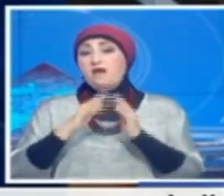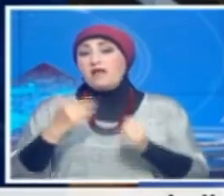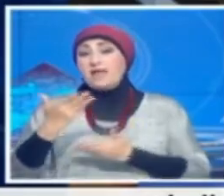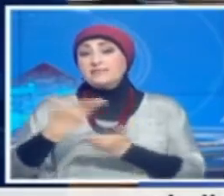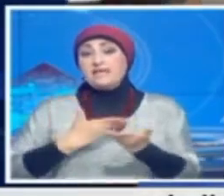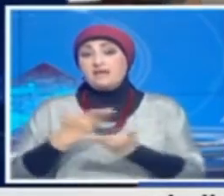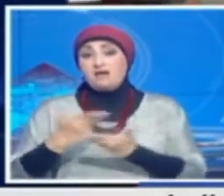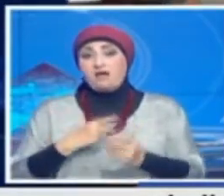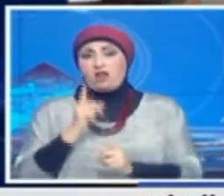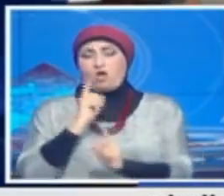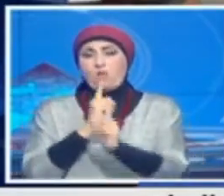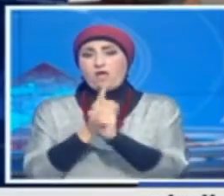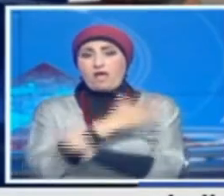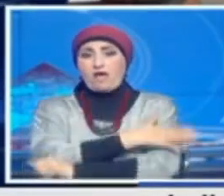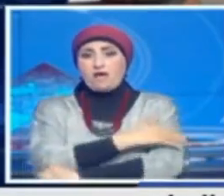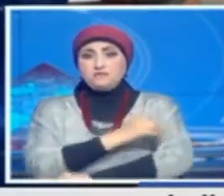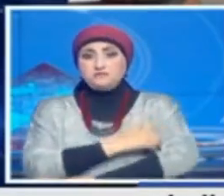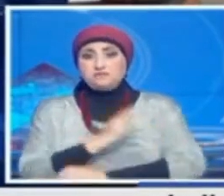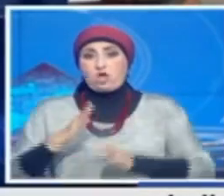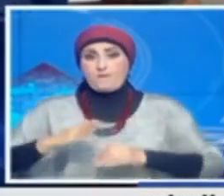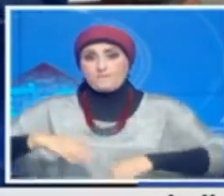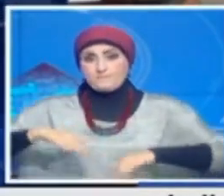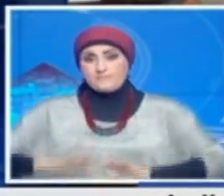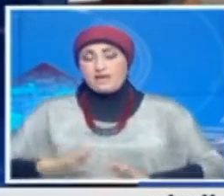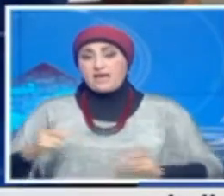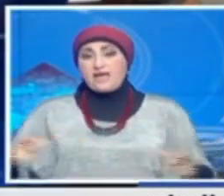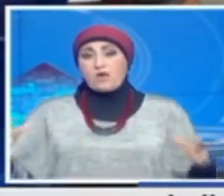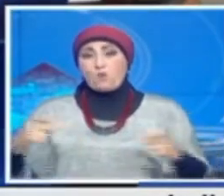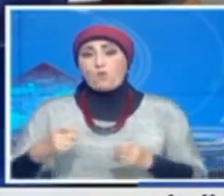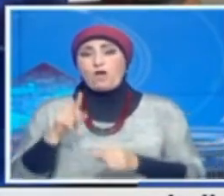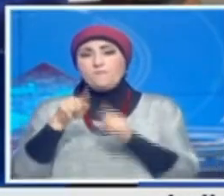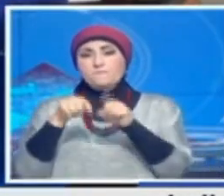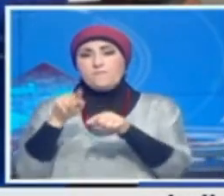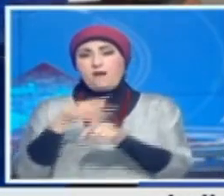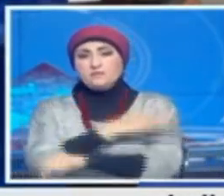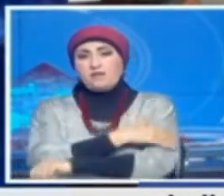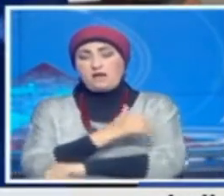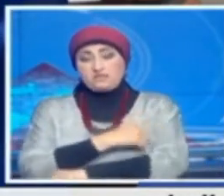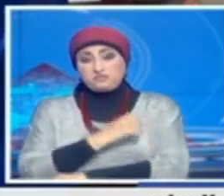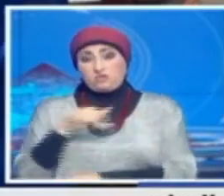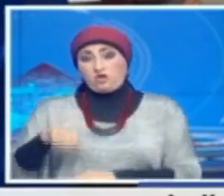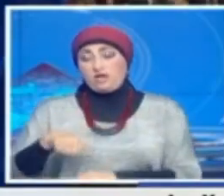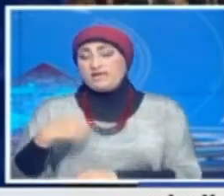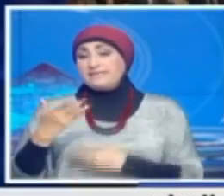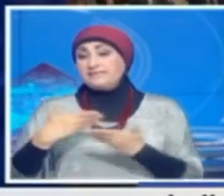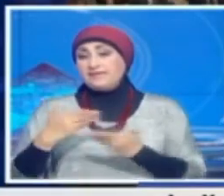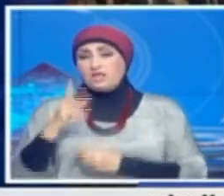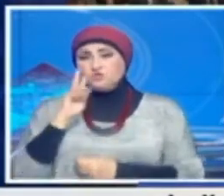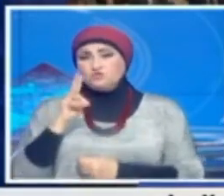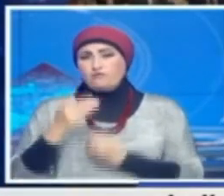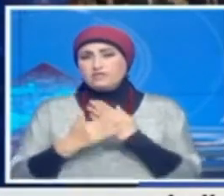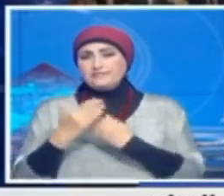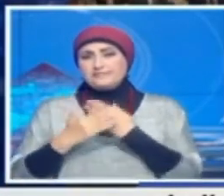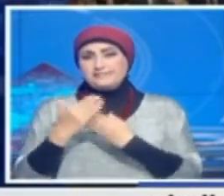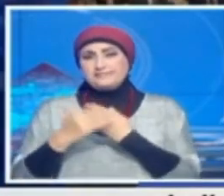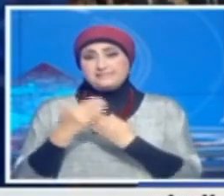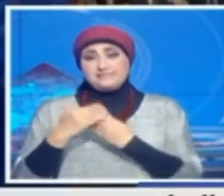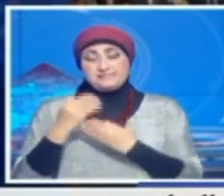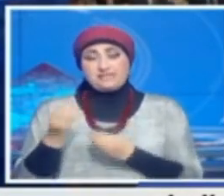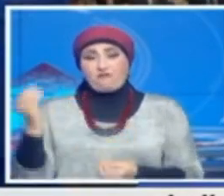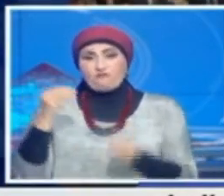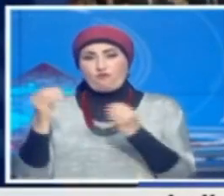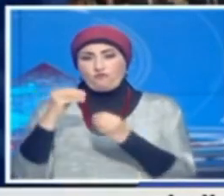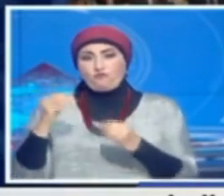التجارية ولقائه عددا من أعضاء مجلس إدارتها وبعض أعضاء الشعب التجارية لبحث سبل جديدة